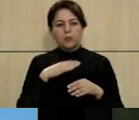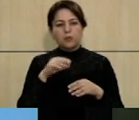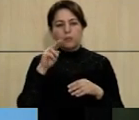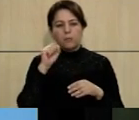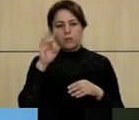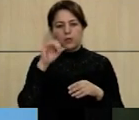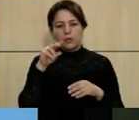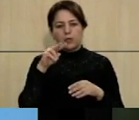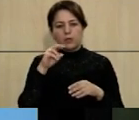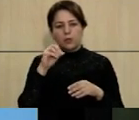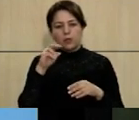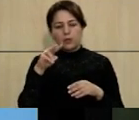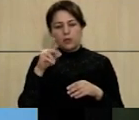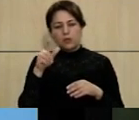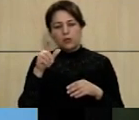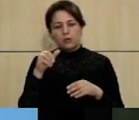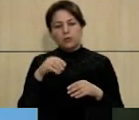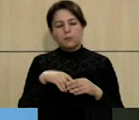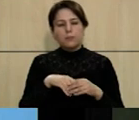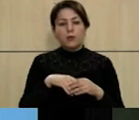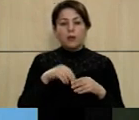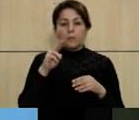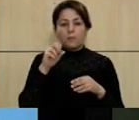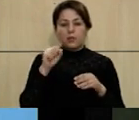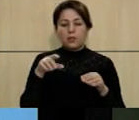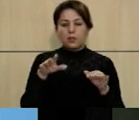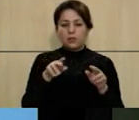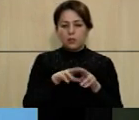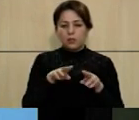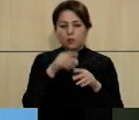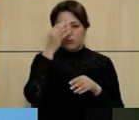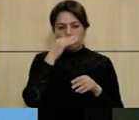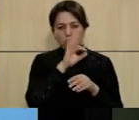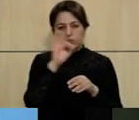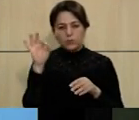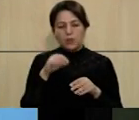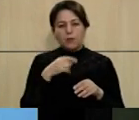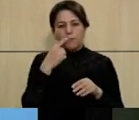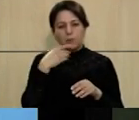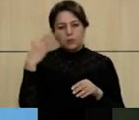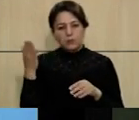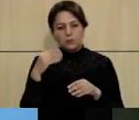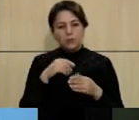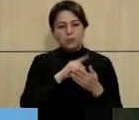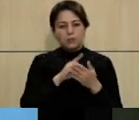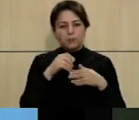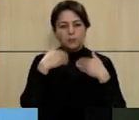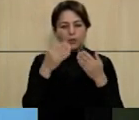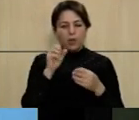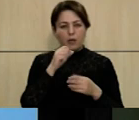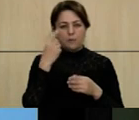Ahamiyat bering. Demak, paralel to'g'ri chiziqlar uning bir tomoni va shartimizda berilgan